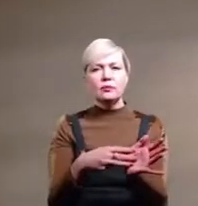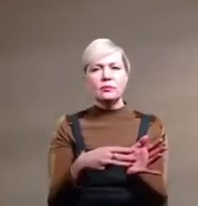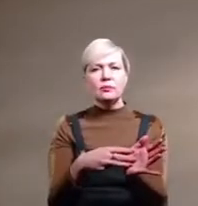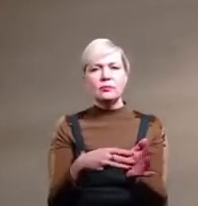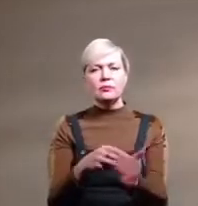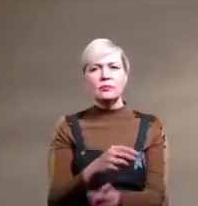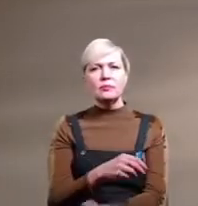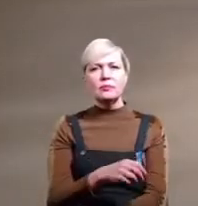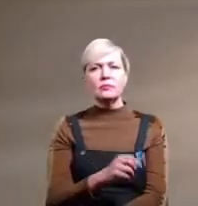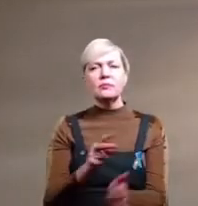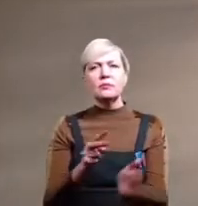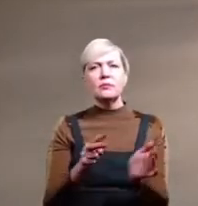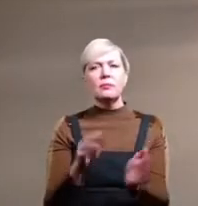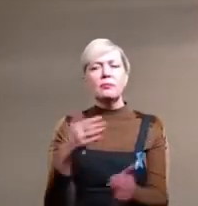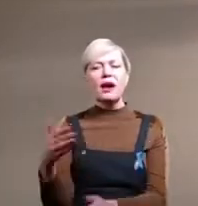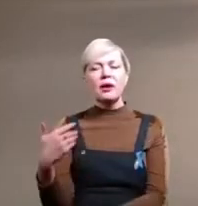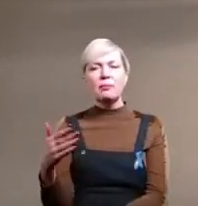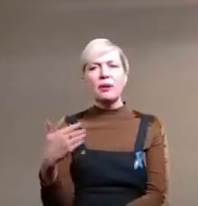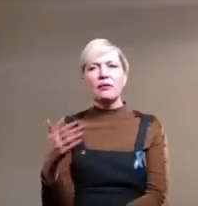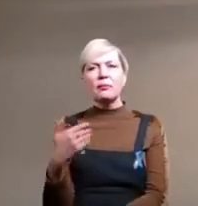восемь. Правой.